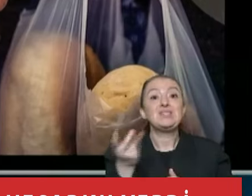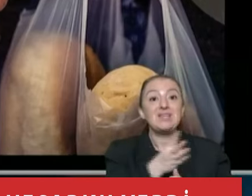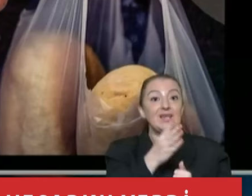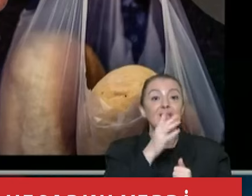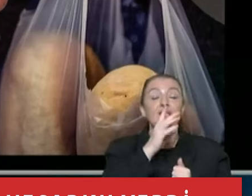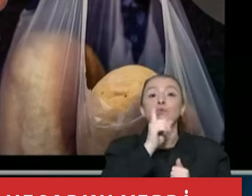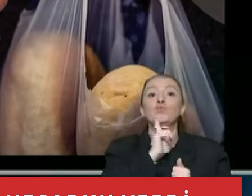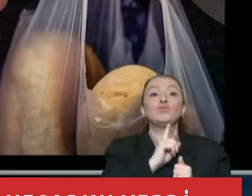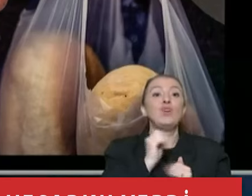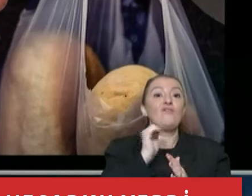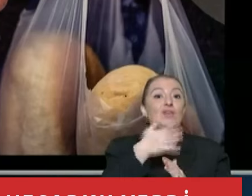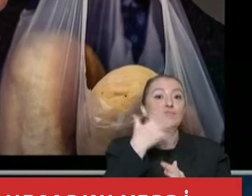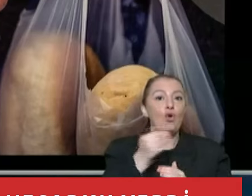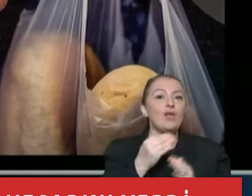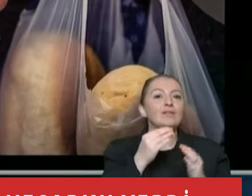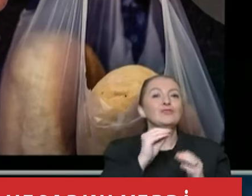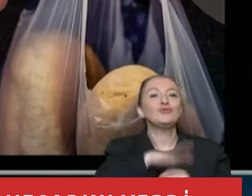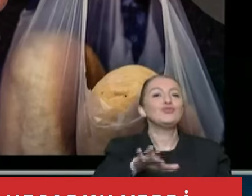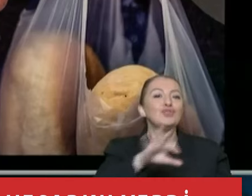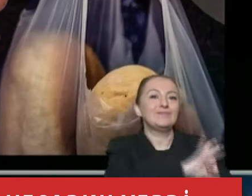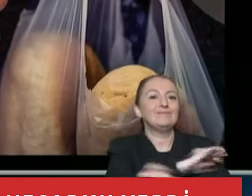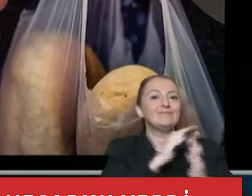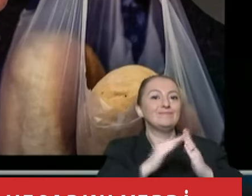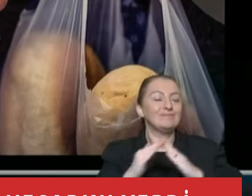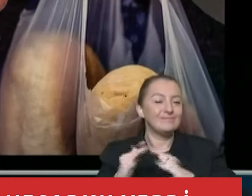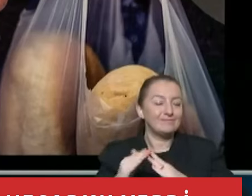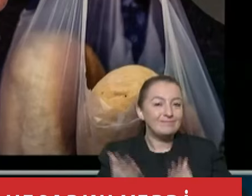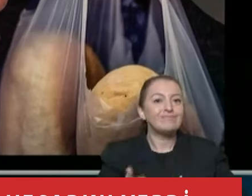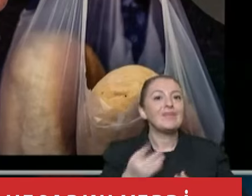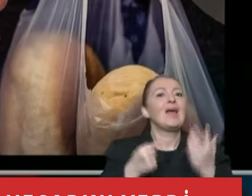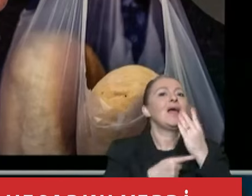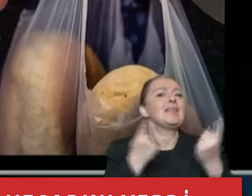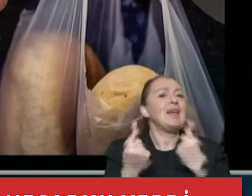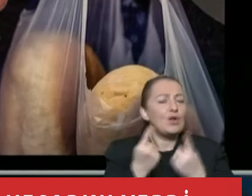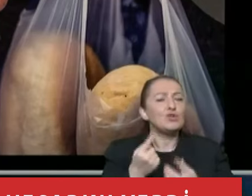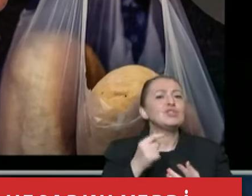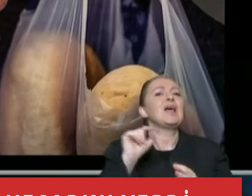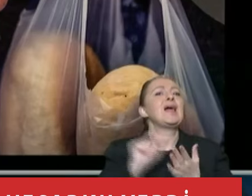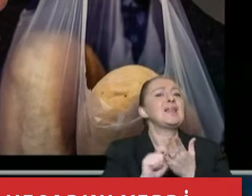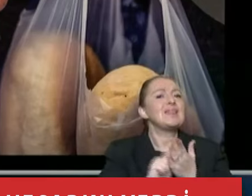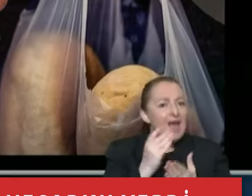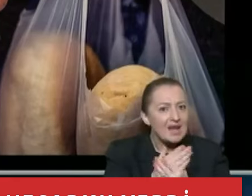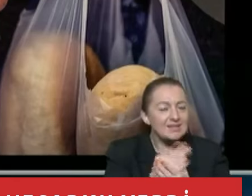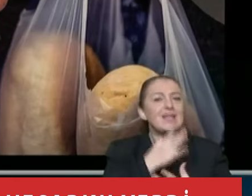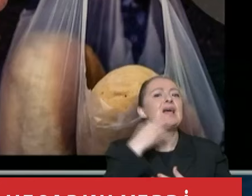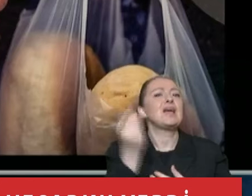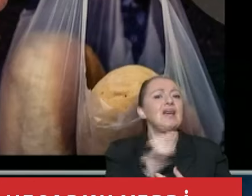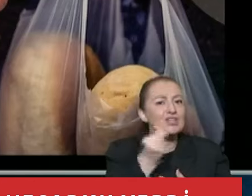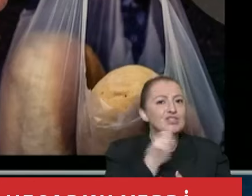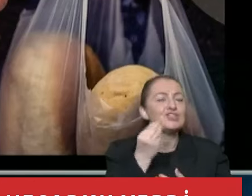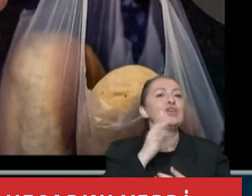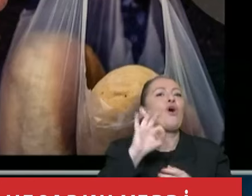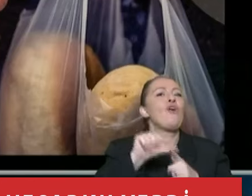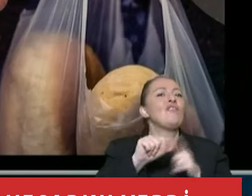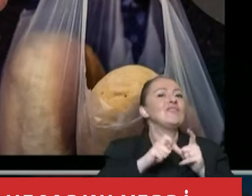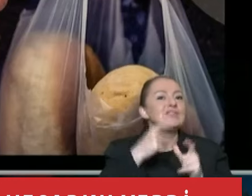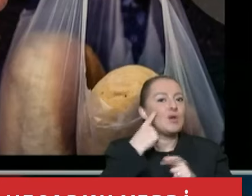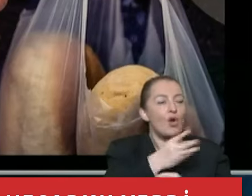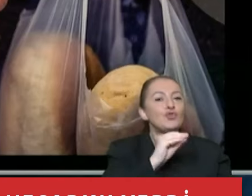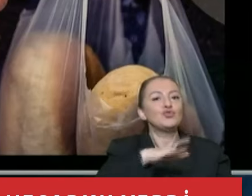Yuvamız İstanbul ve ders atölyelerimiz teknoloji atölyelerimiz ve gençlik ofislerimiz le çocuklarımıza ve